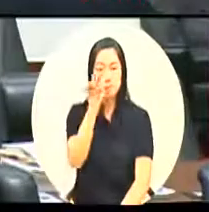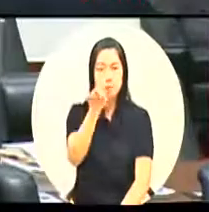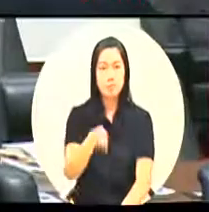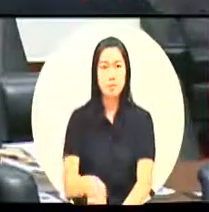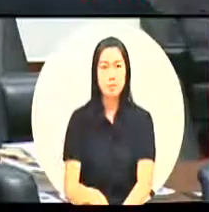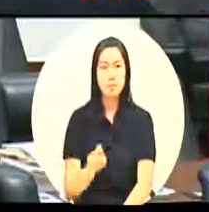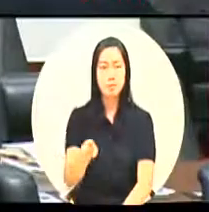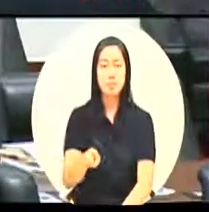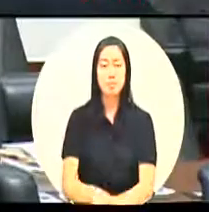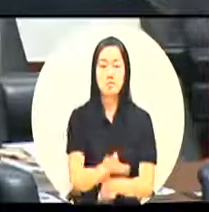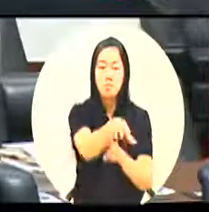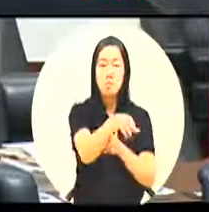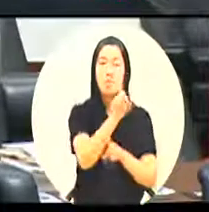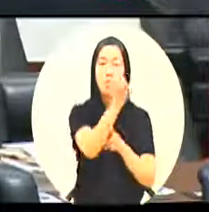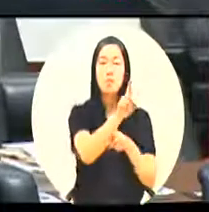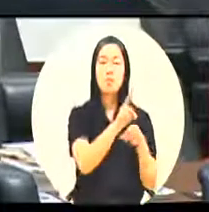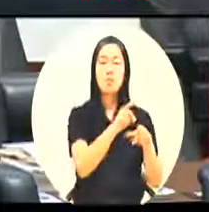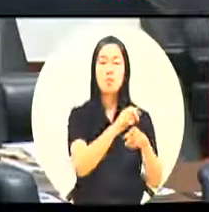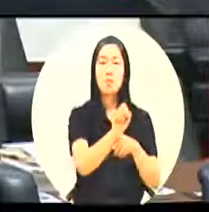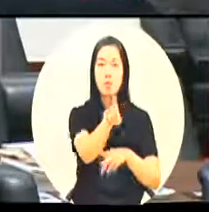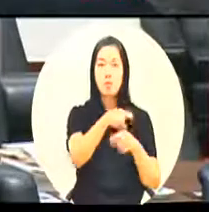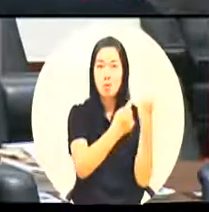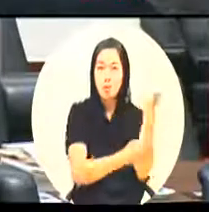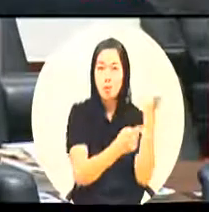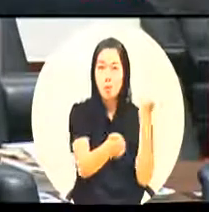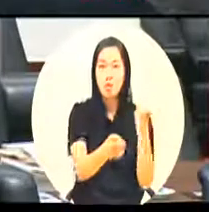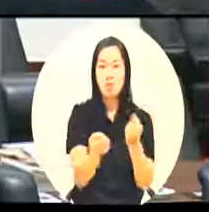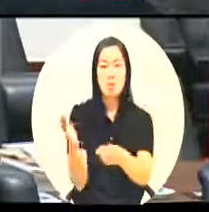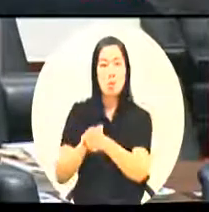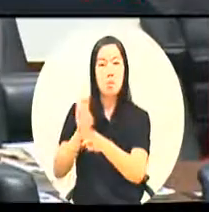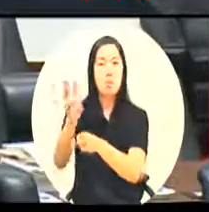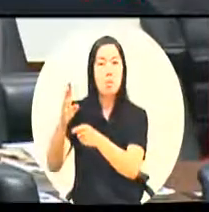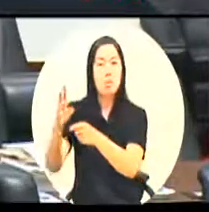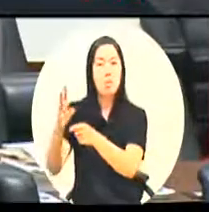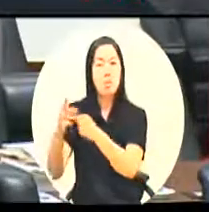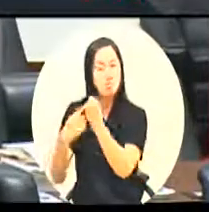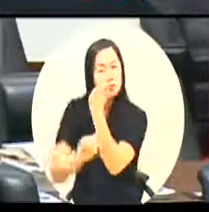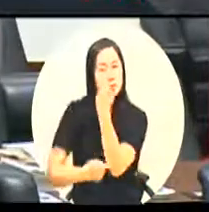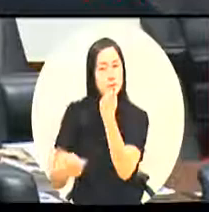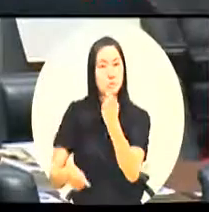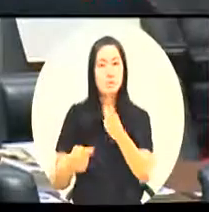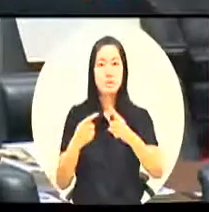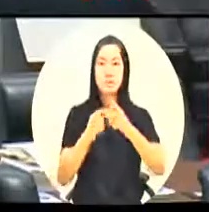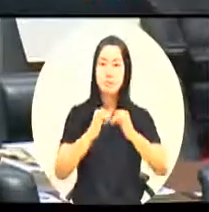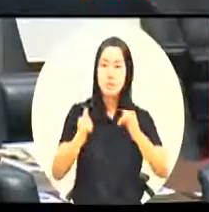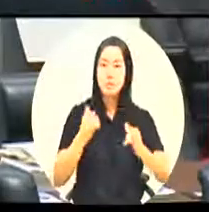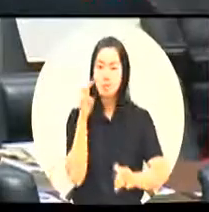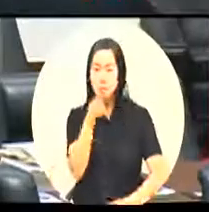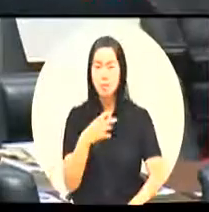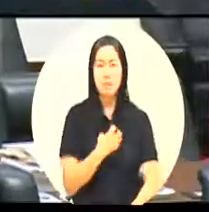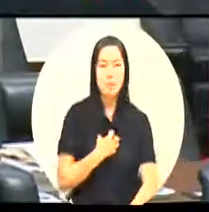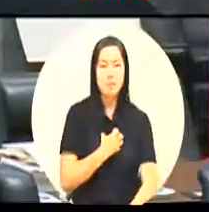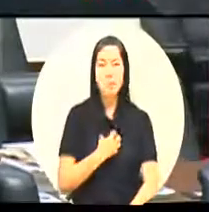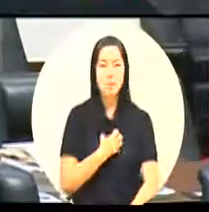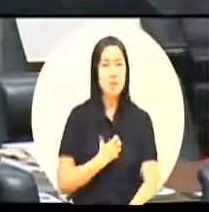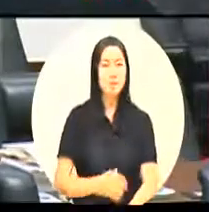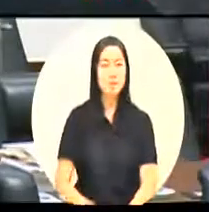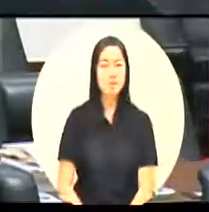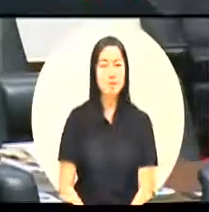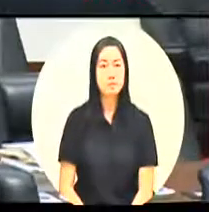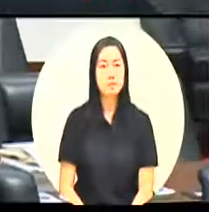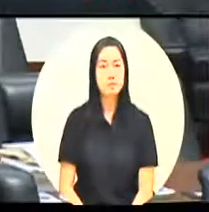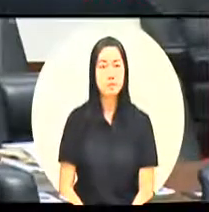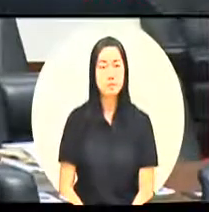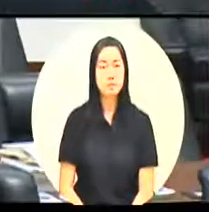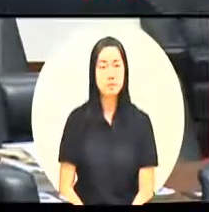一米补三米，哦，好像很标准，但是你补下去，百姓观感如何？真正有够烂，因为你下